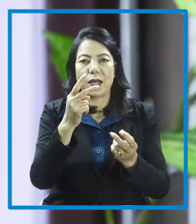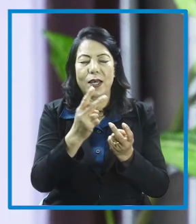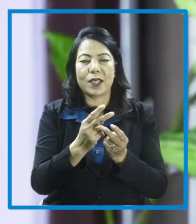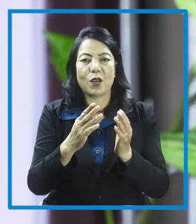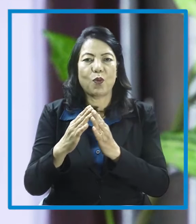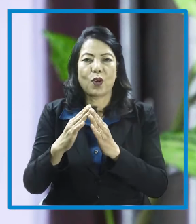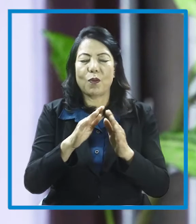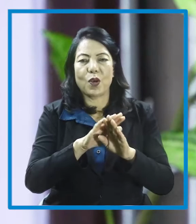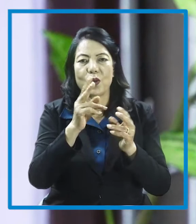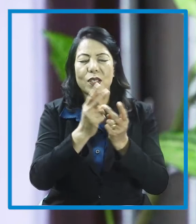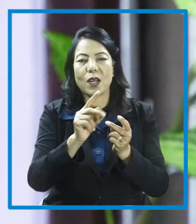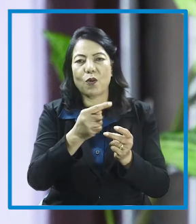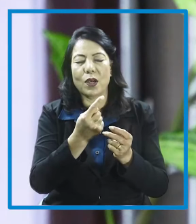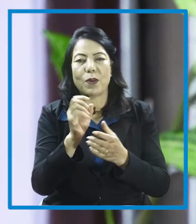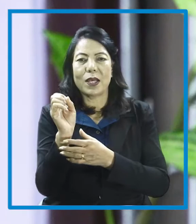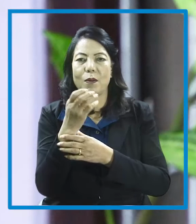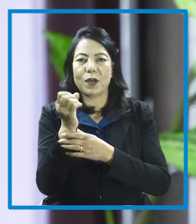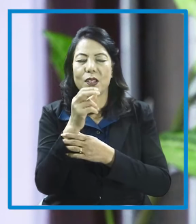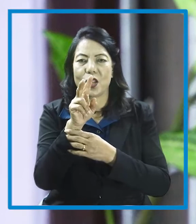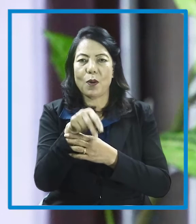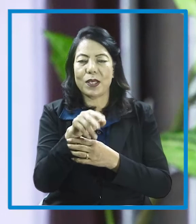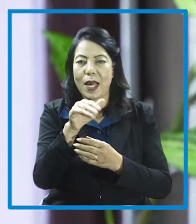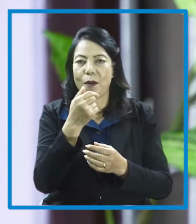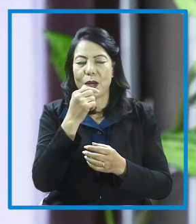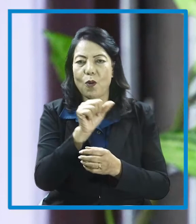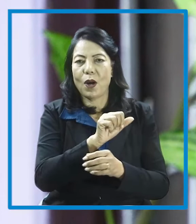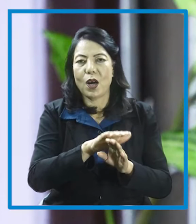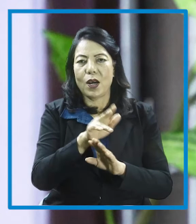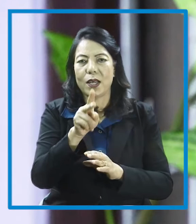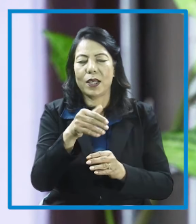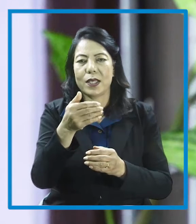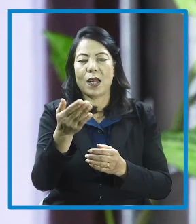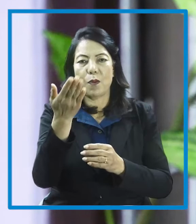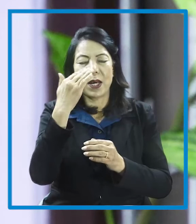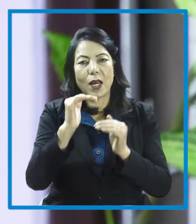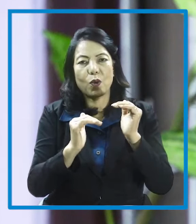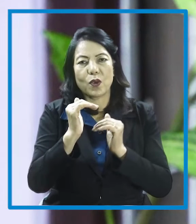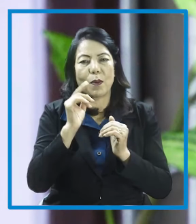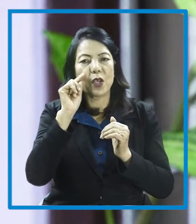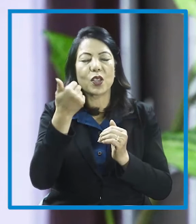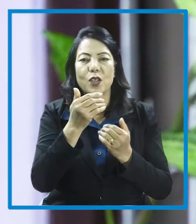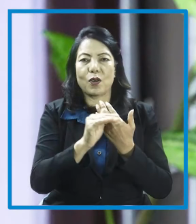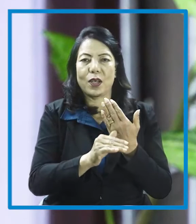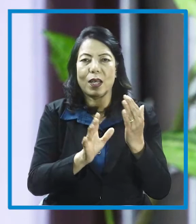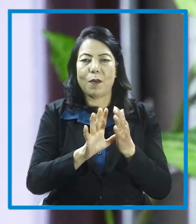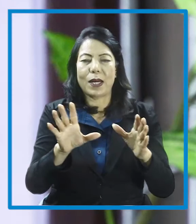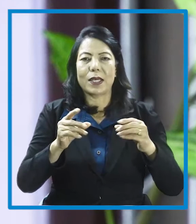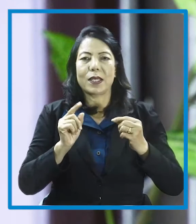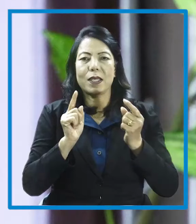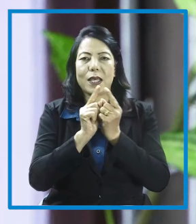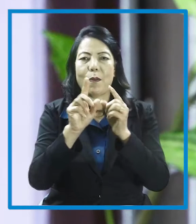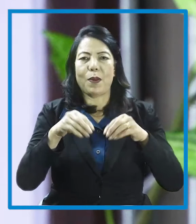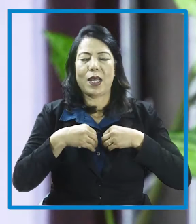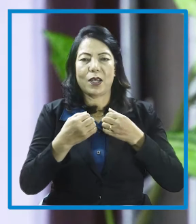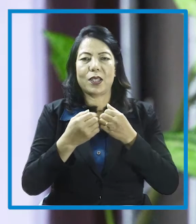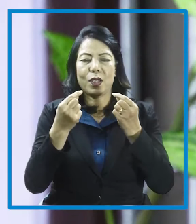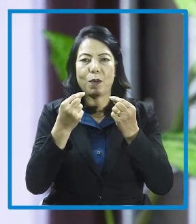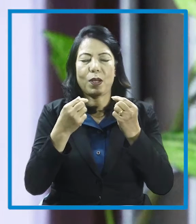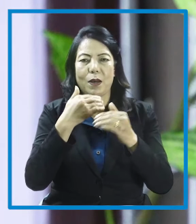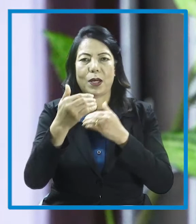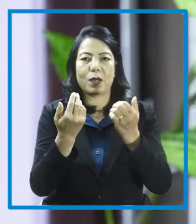जानुभएको छ भोलि यस्तै भनौँ न भूकम्पहरू जस्ता कुनै पनि आपद विपद आइपऱ्यो भने चाहिँ उहाँहरूले त्यसलाई चाहिँ पहिलाको तुलनामा सहज रूपमा चाहिँ